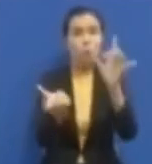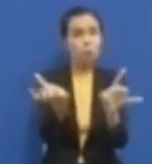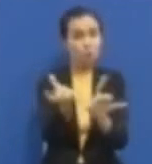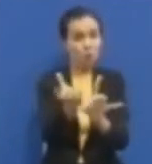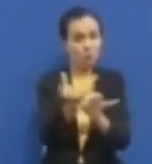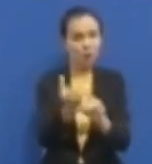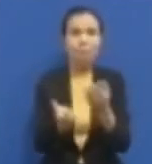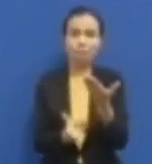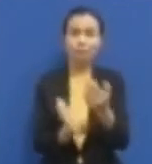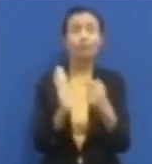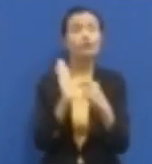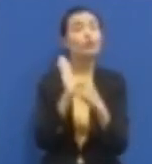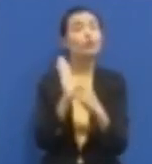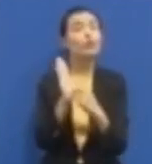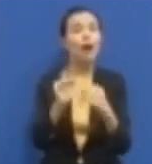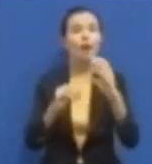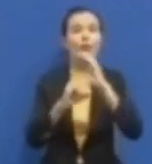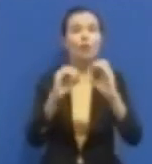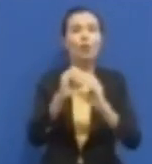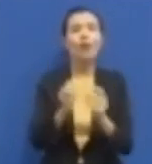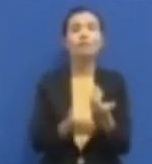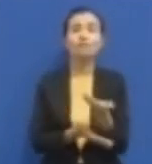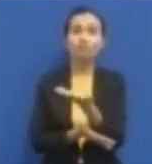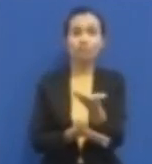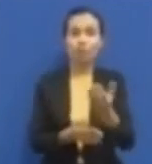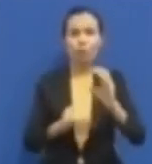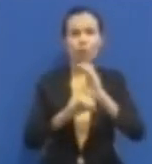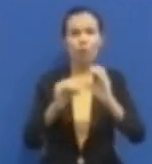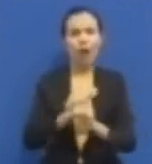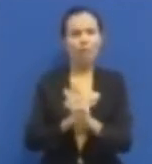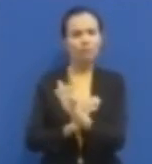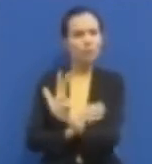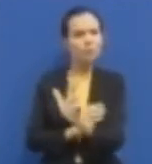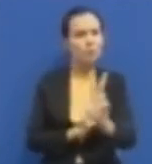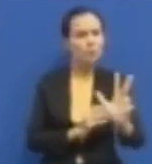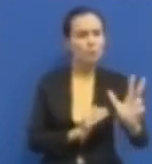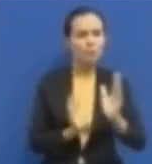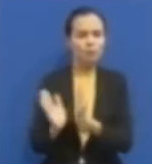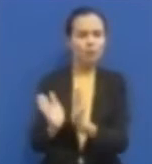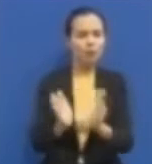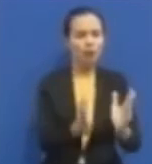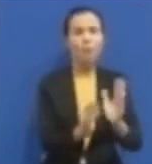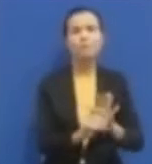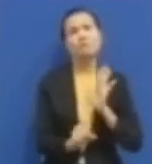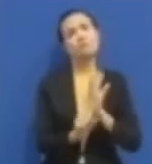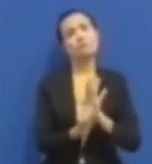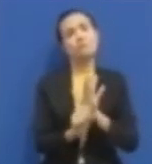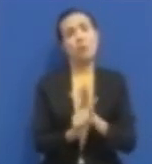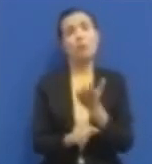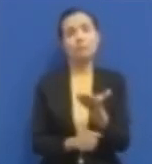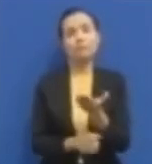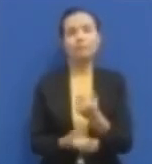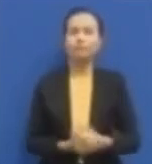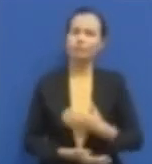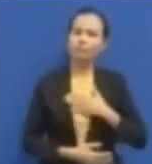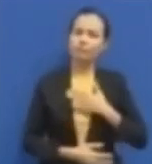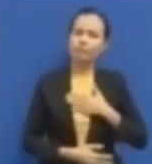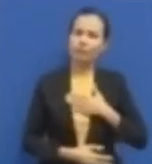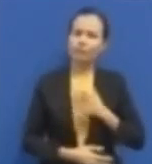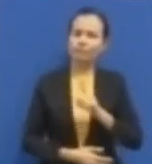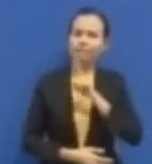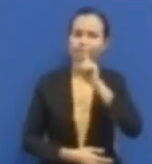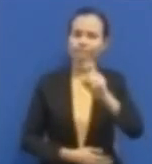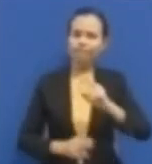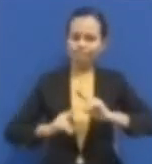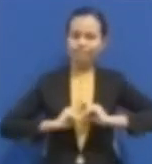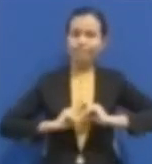นี่คือตัวอย่างขอมีแฟลกชิพเพียง3โครงการในแต่ละด้านพอแล้วนะครับคำถามที่3ที่ผมมีกับตัวเองในการอ่านราย